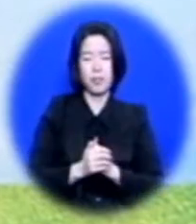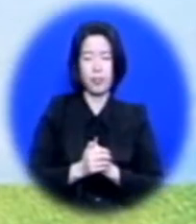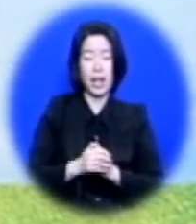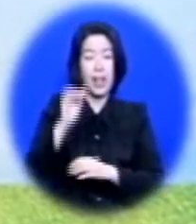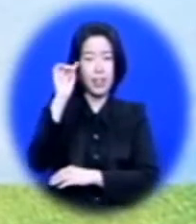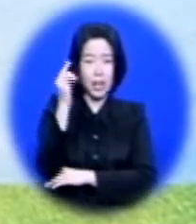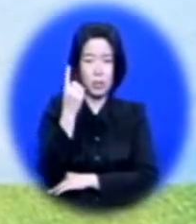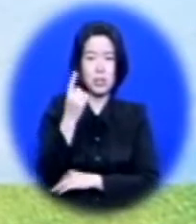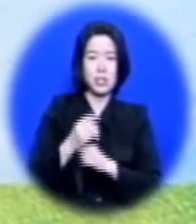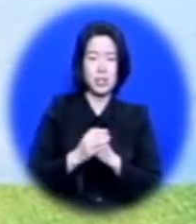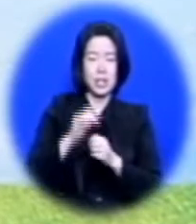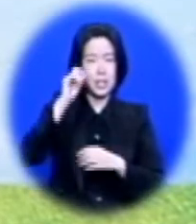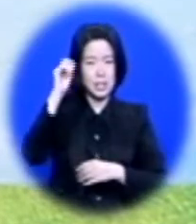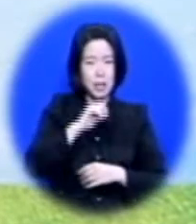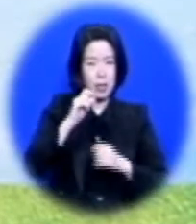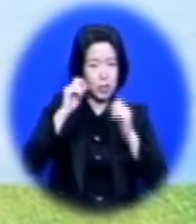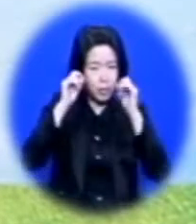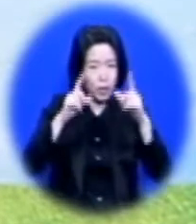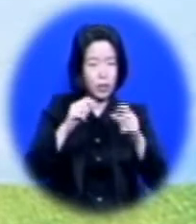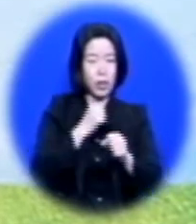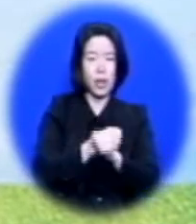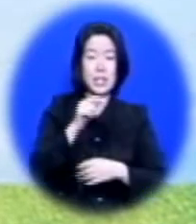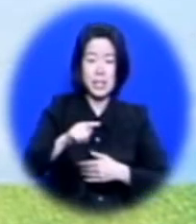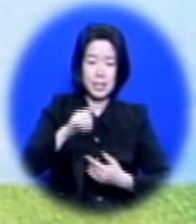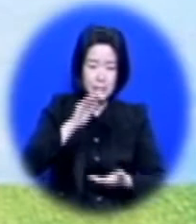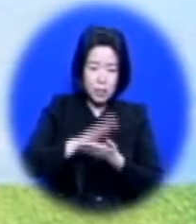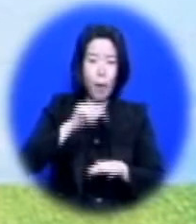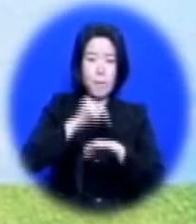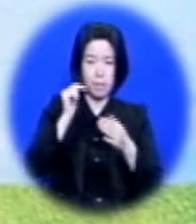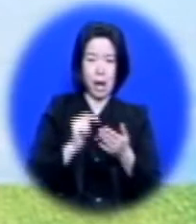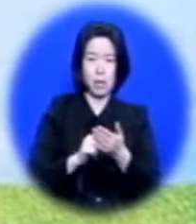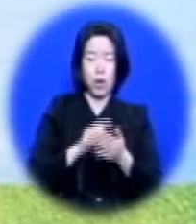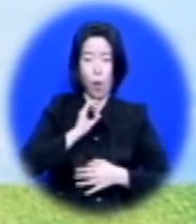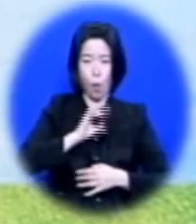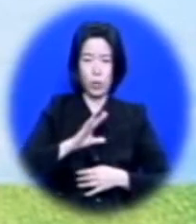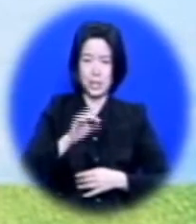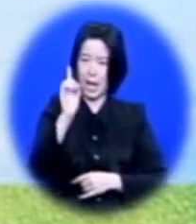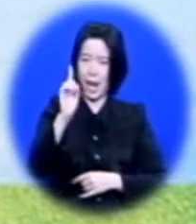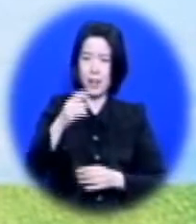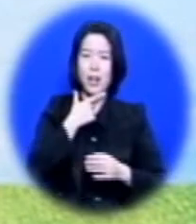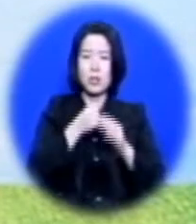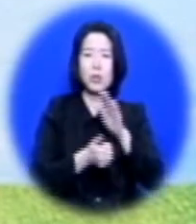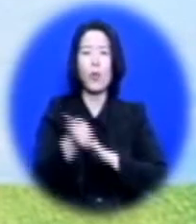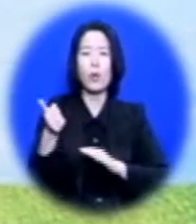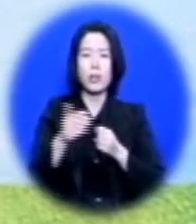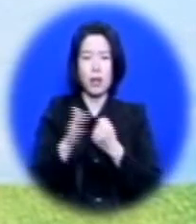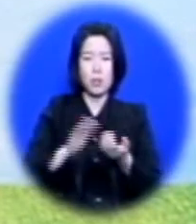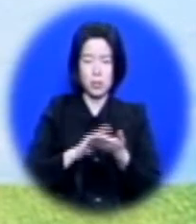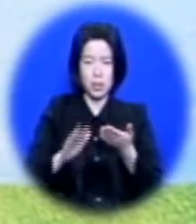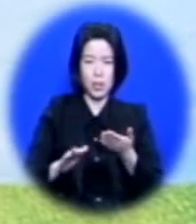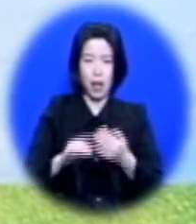다윗이 새벽 을 깨우 겠다고 하는 2열 방은 오직 한 가지 소원 때문이었습니다